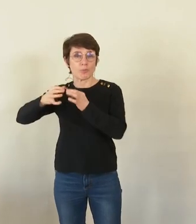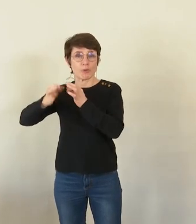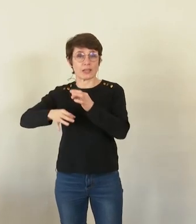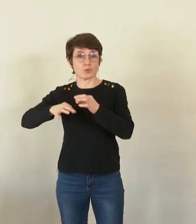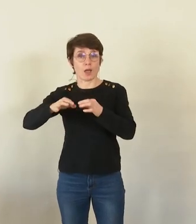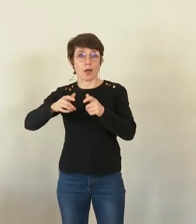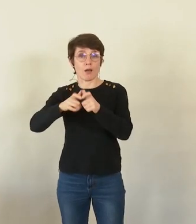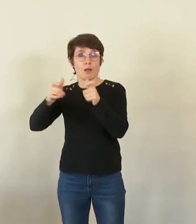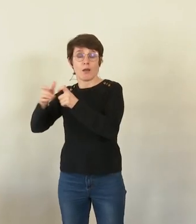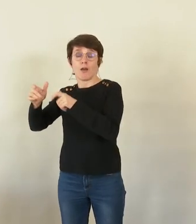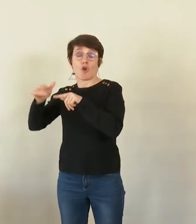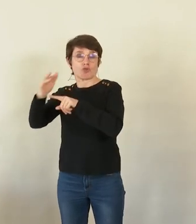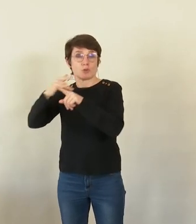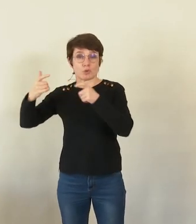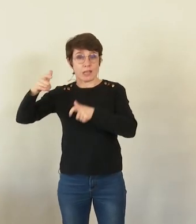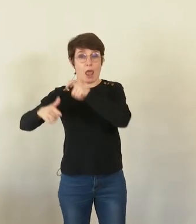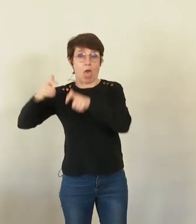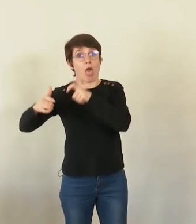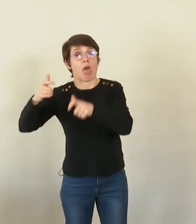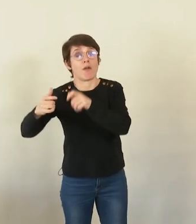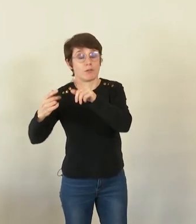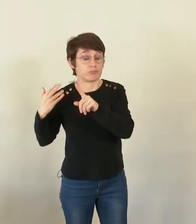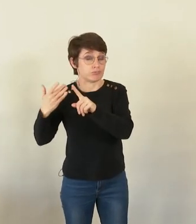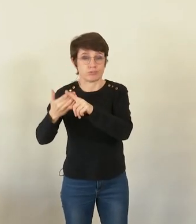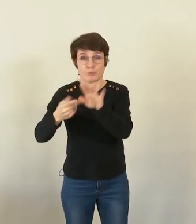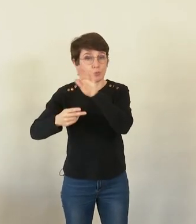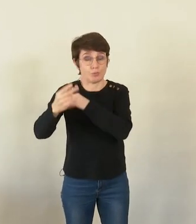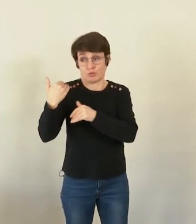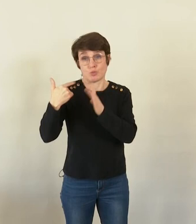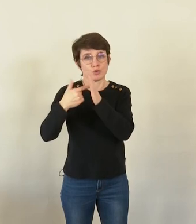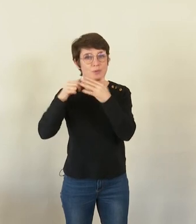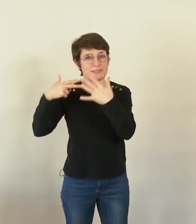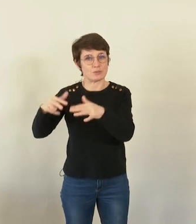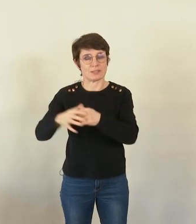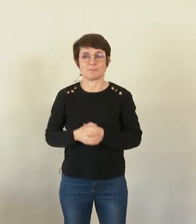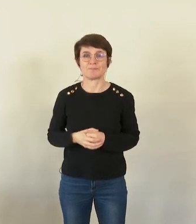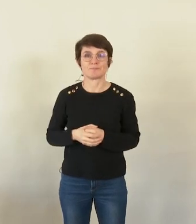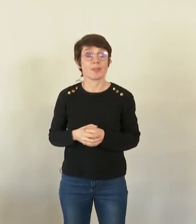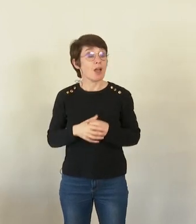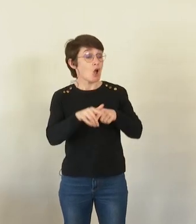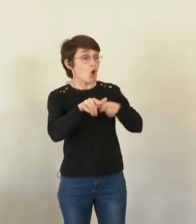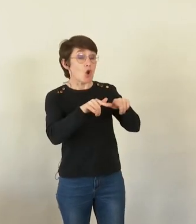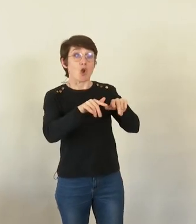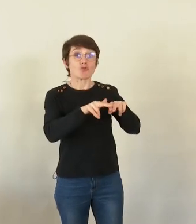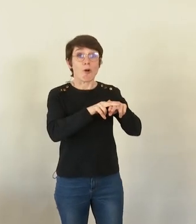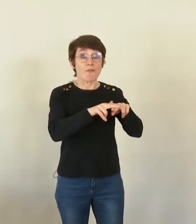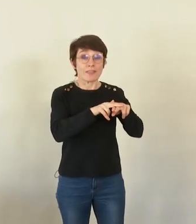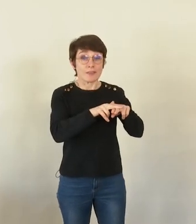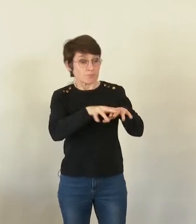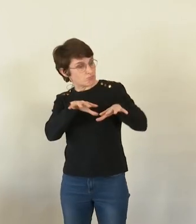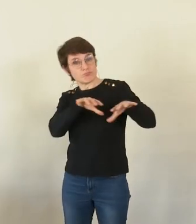2018 les attaques que l'on sait réquisitionner les logements vides permet d'envoyer un message clair aux